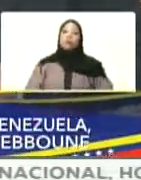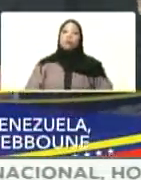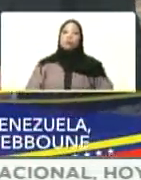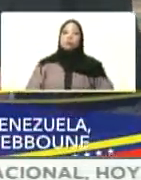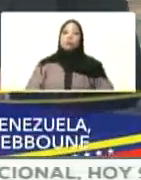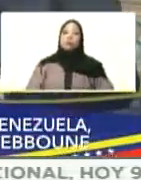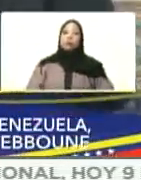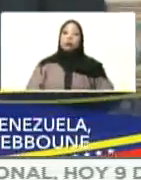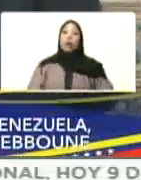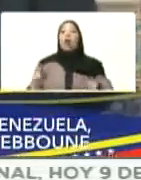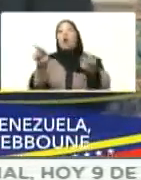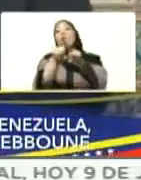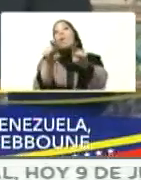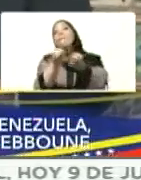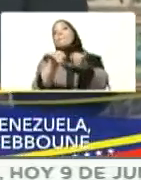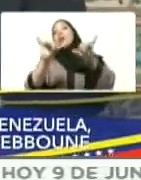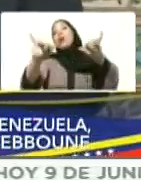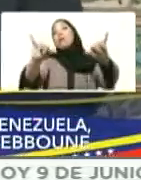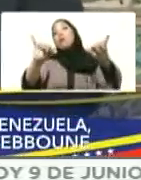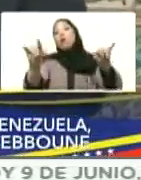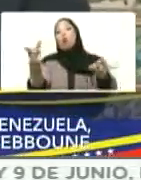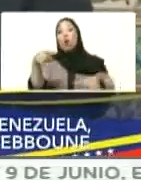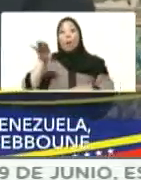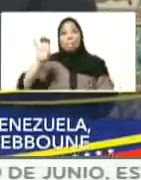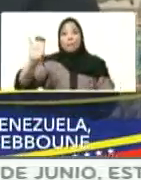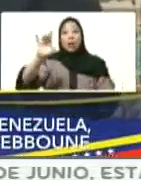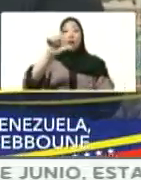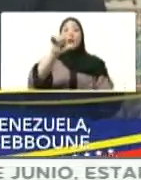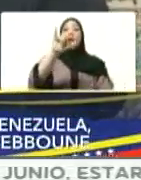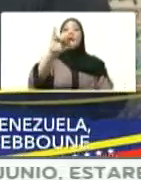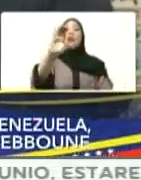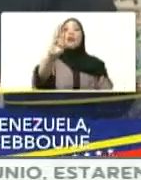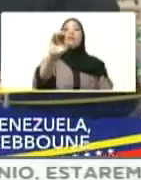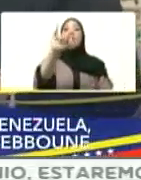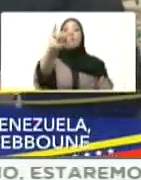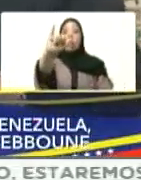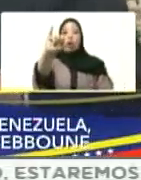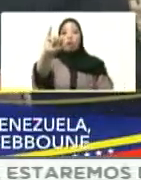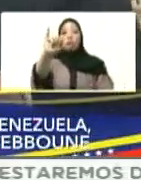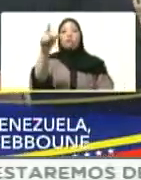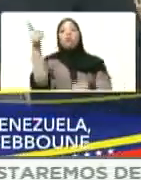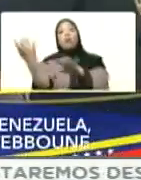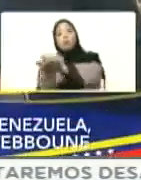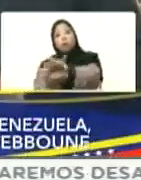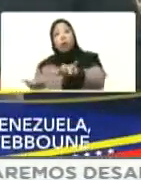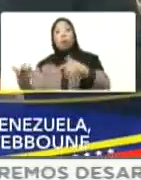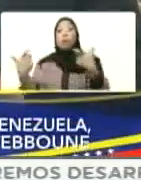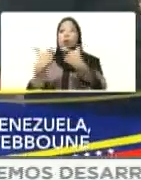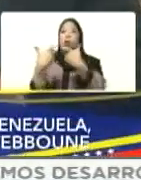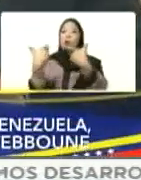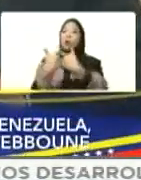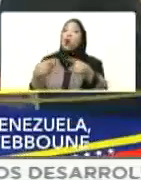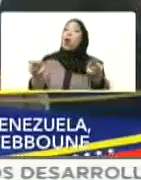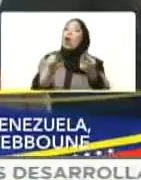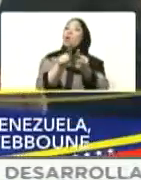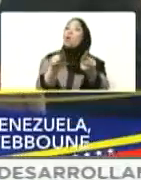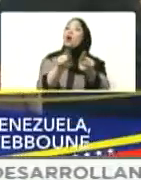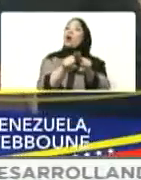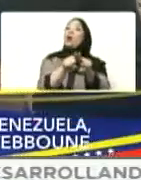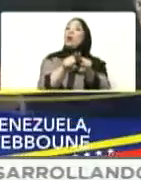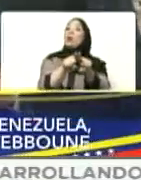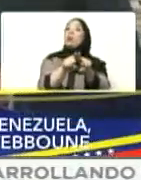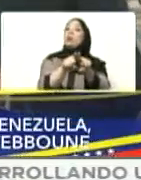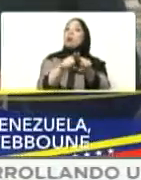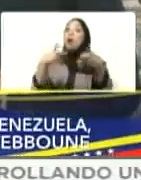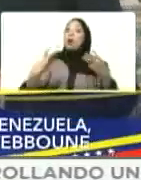بالنسبة لليبيا فيه نفس الاتفاق كذلك على أساس